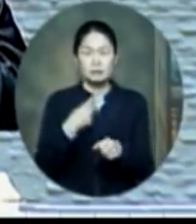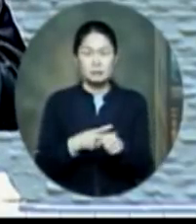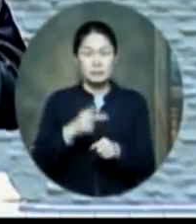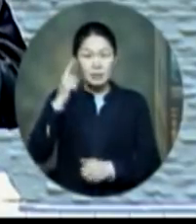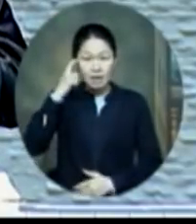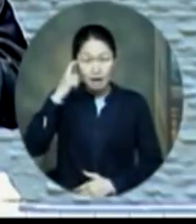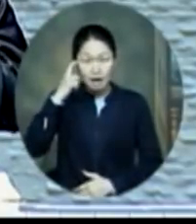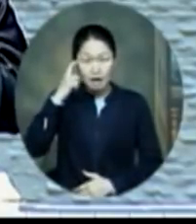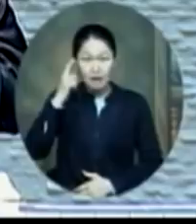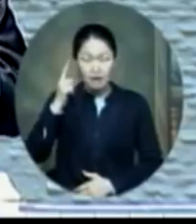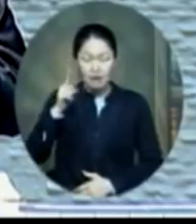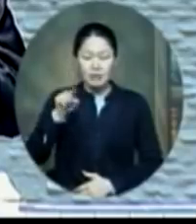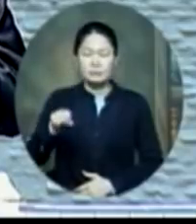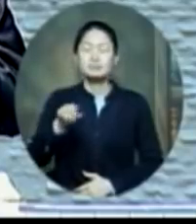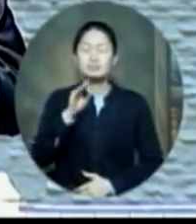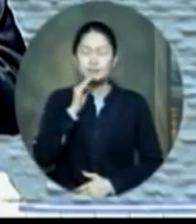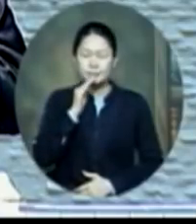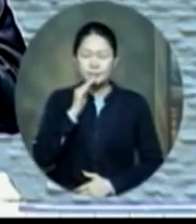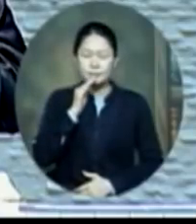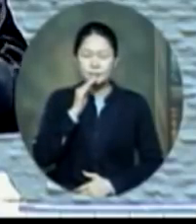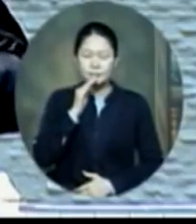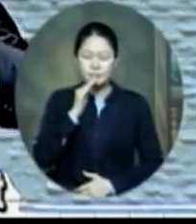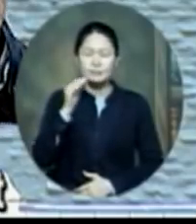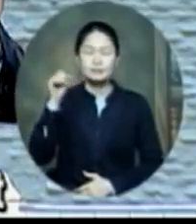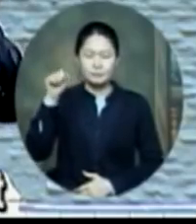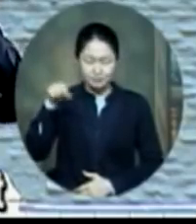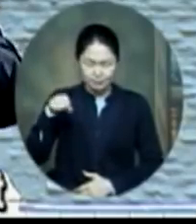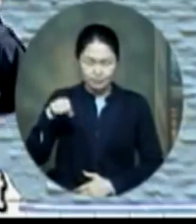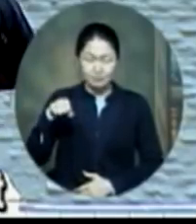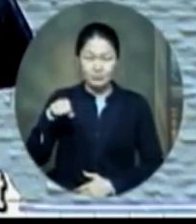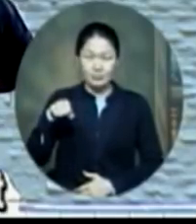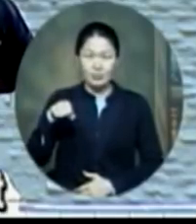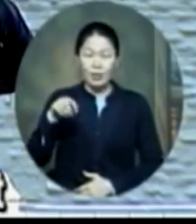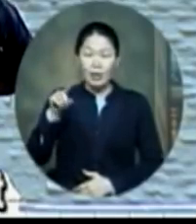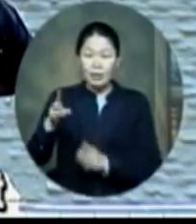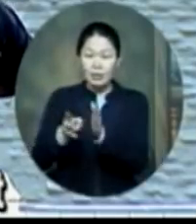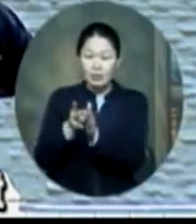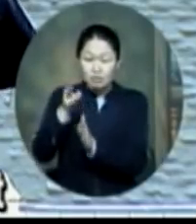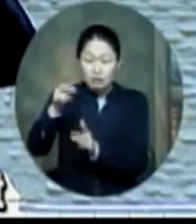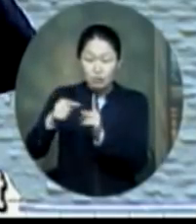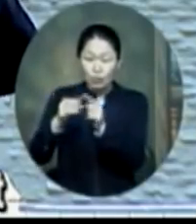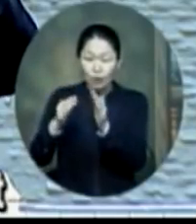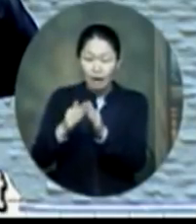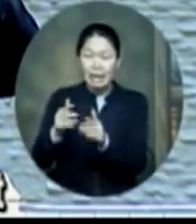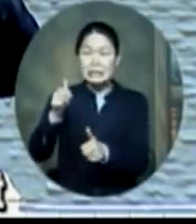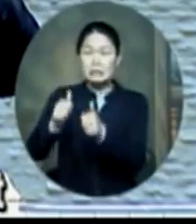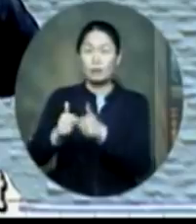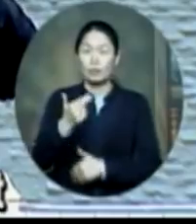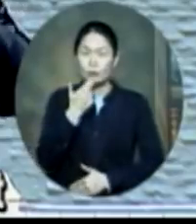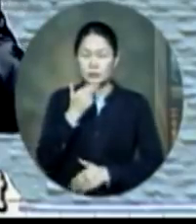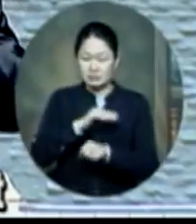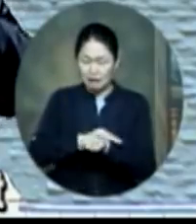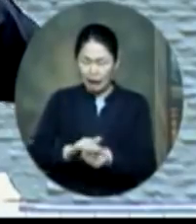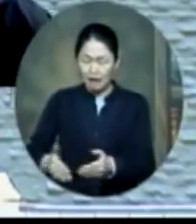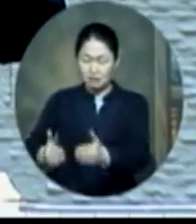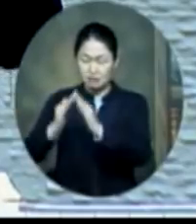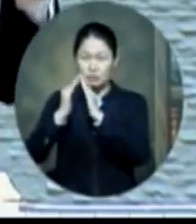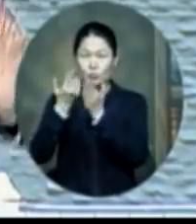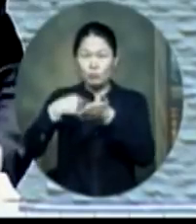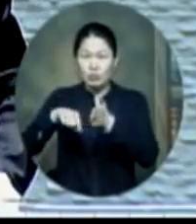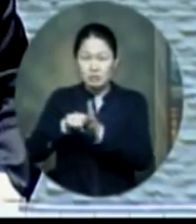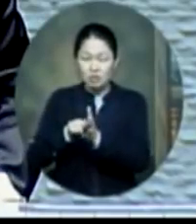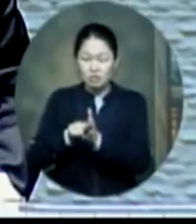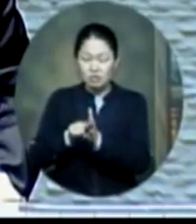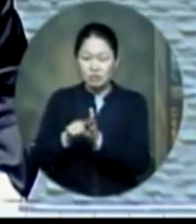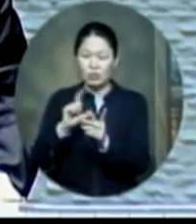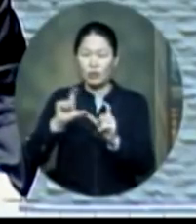때 그럴 수 있겠구나. 예루살렘 교회가 시험이 없이 서려면 그러면 더 이상 이 문제